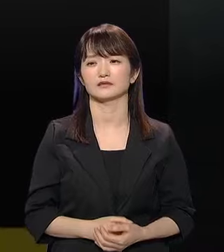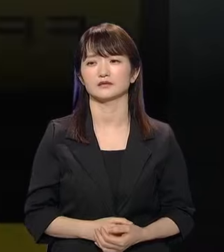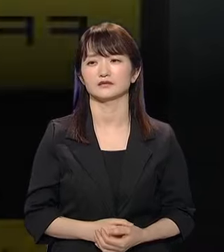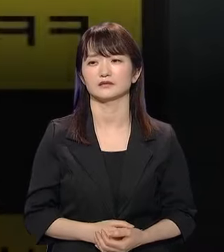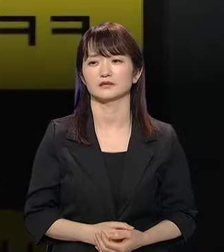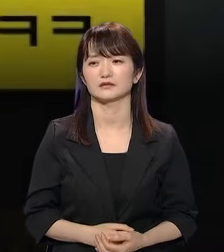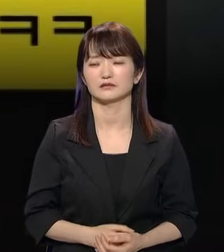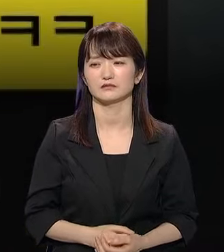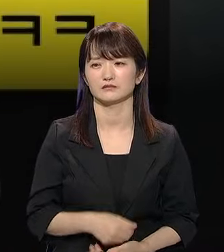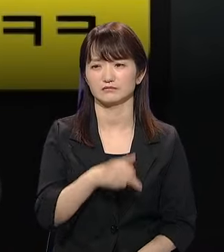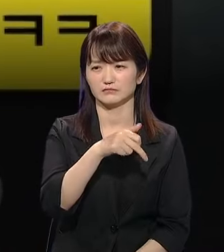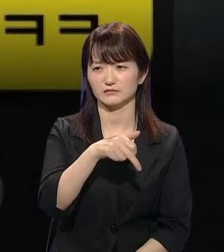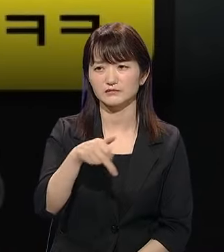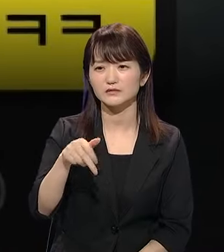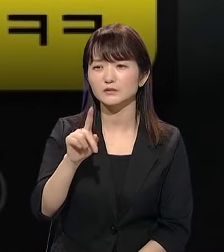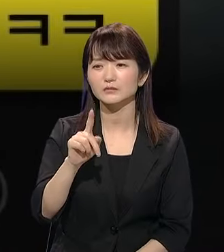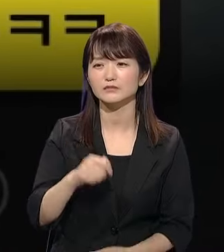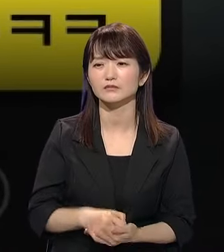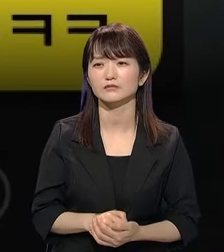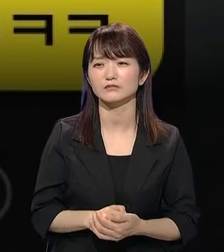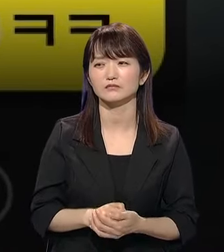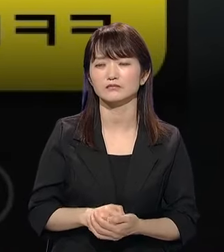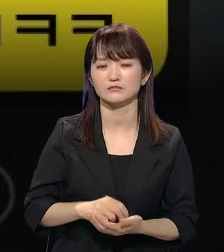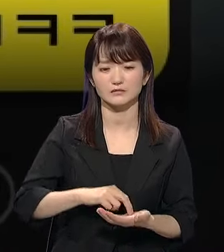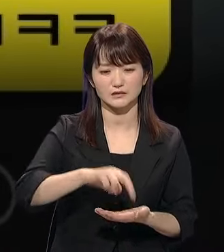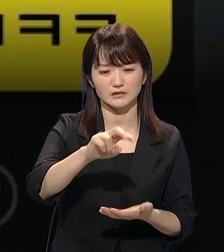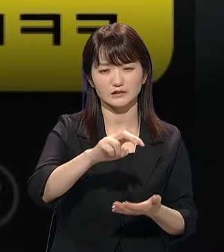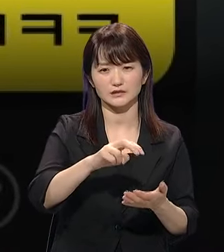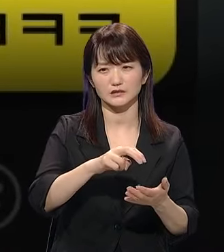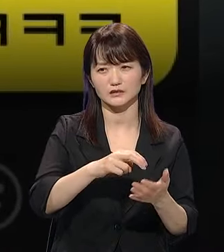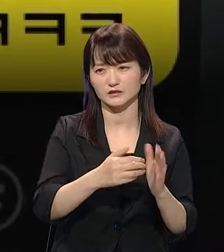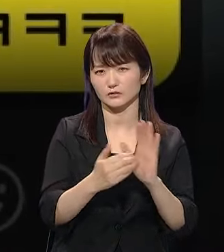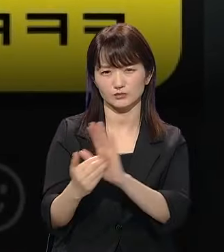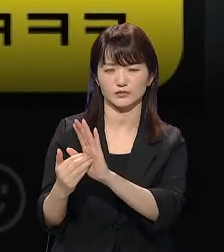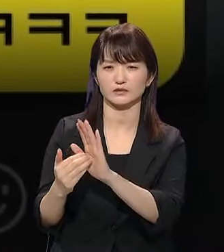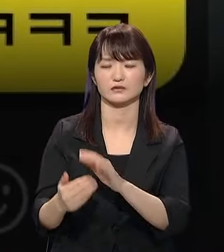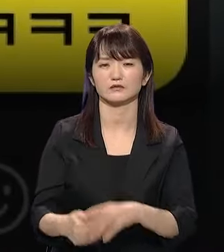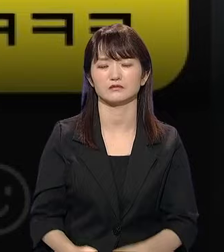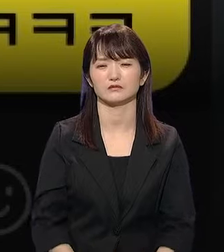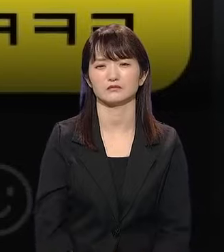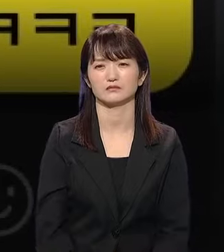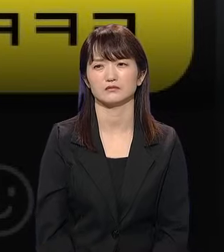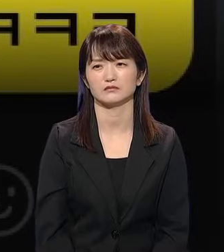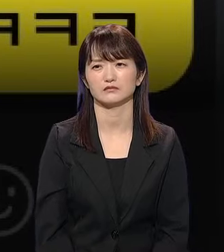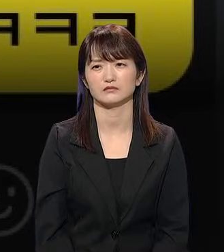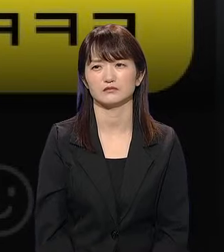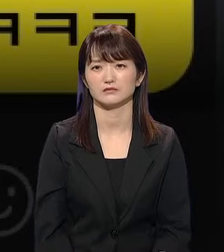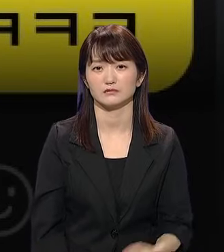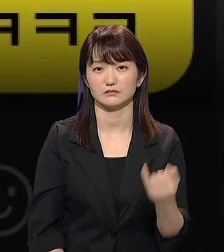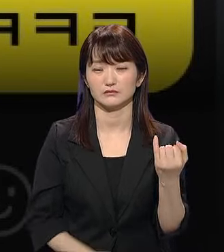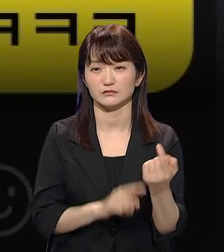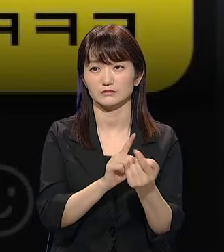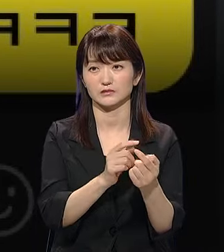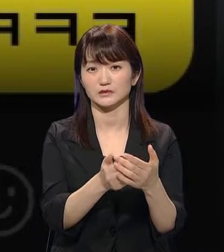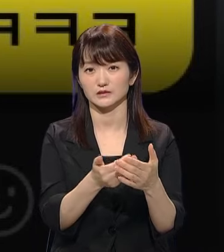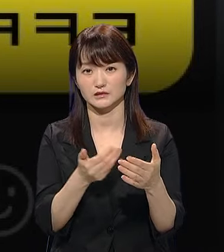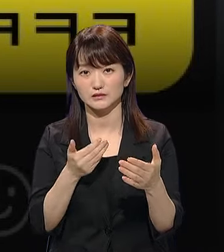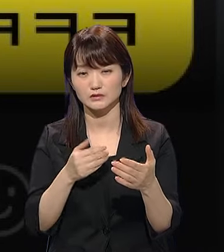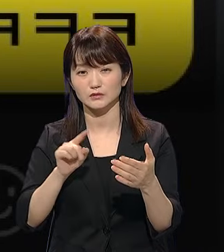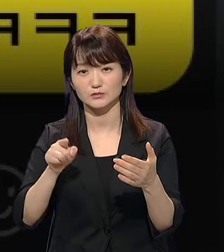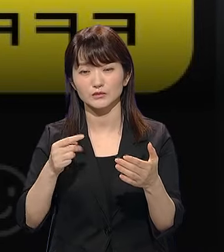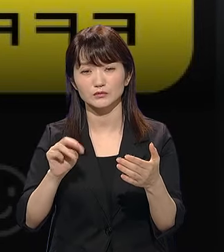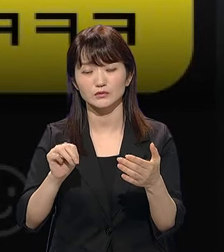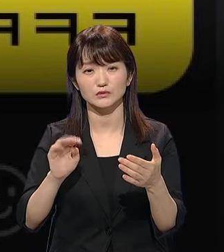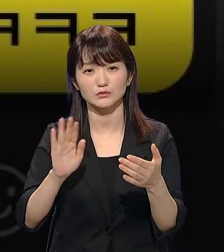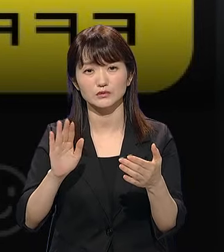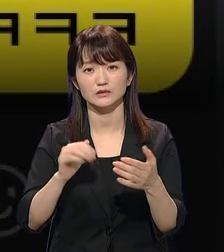제가 끄끄끄끄 나중에 보내니까 바로 차단해버리더라고. 아, 그녀를 만나기 전 100m 전도 아니고요. 딱